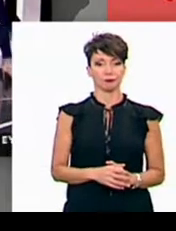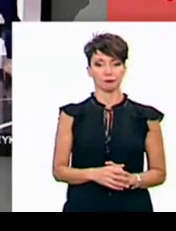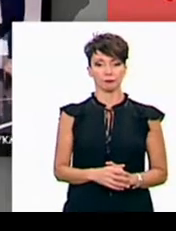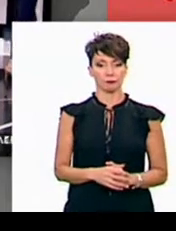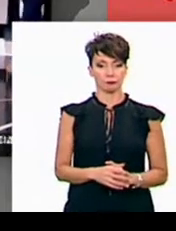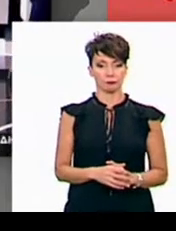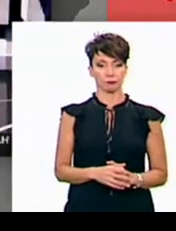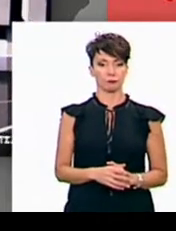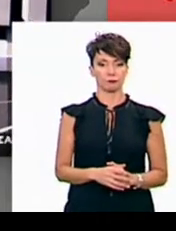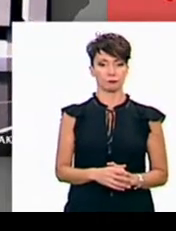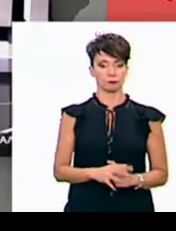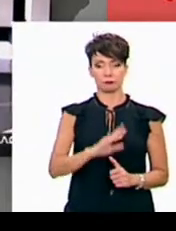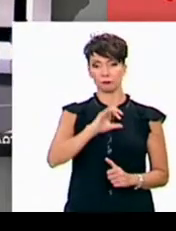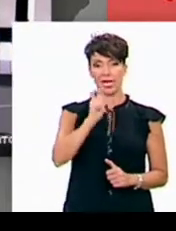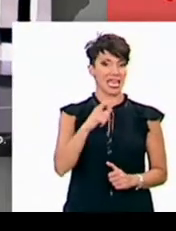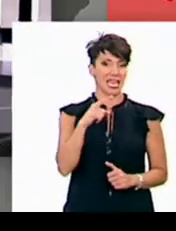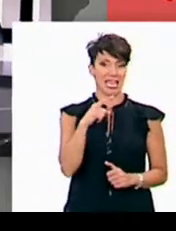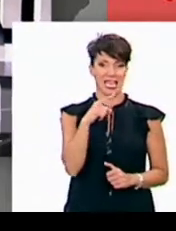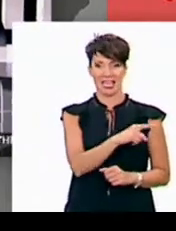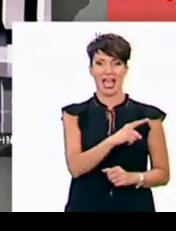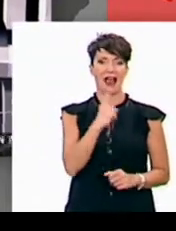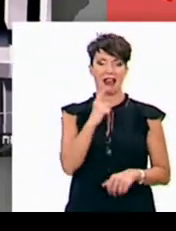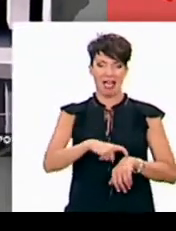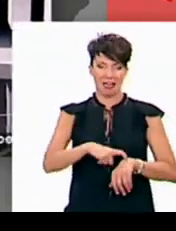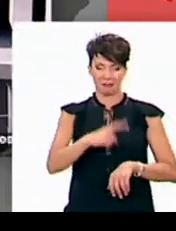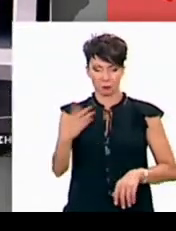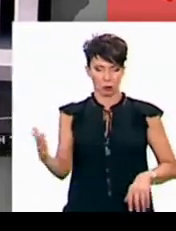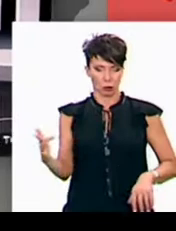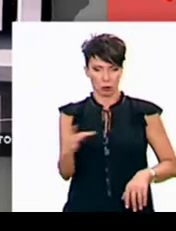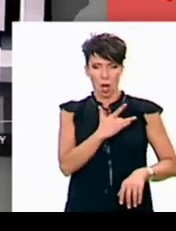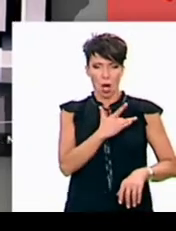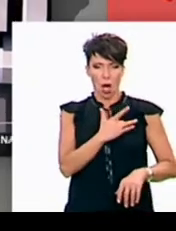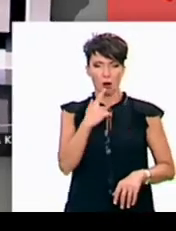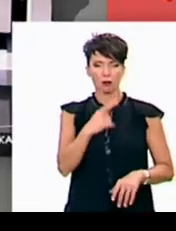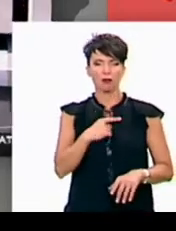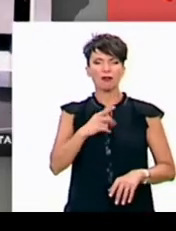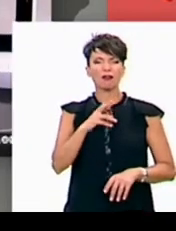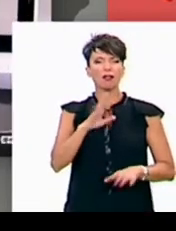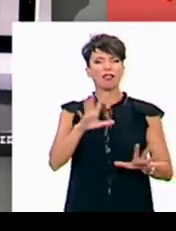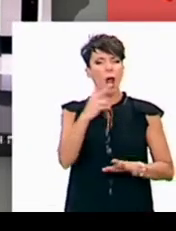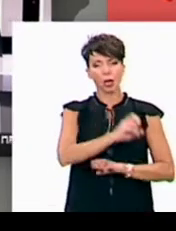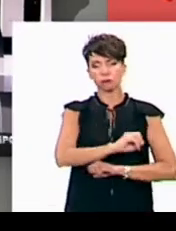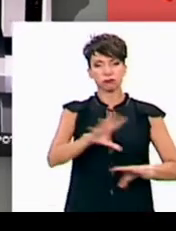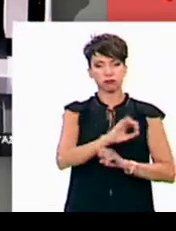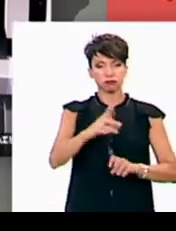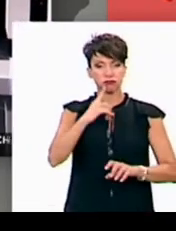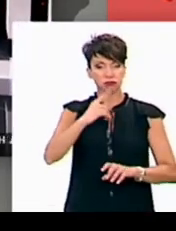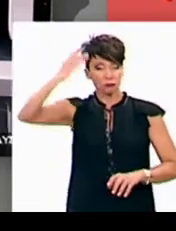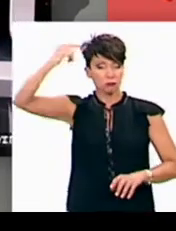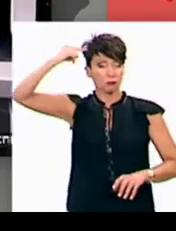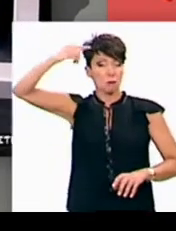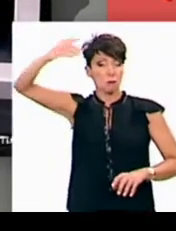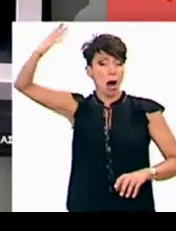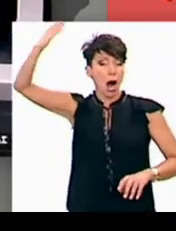Τώρα, σ' άλλο προκαλούν στην Ιταλία εικόνες που μετέδωσε η κρατική τηλεόραση Ράι με νοσταλγούς του Μουσολίνη να χαιρετούν φασιστικά στην